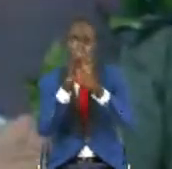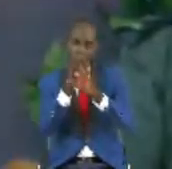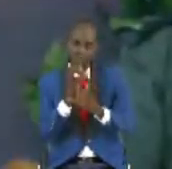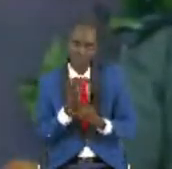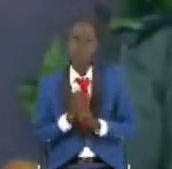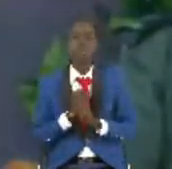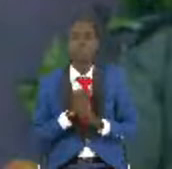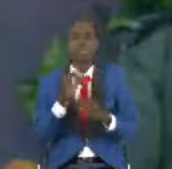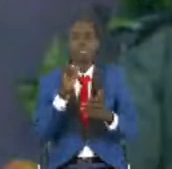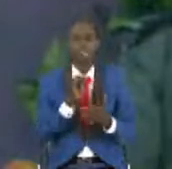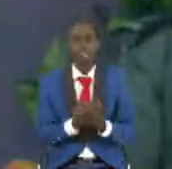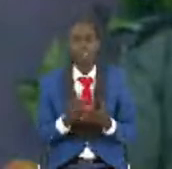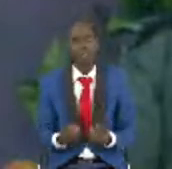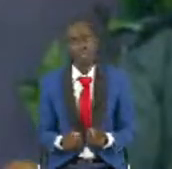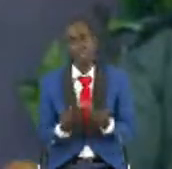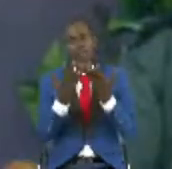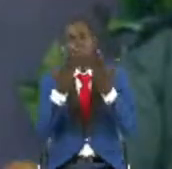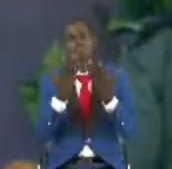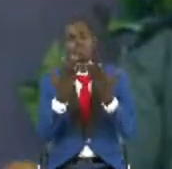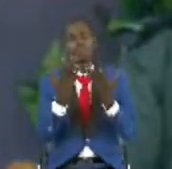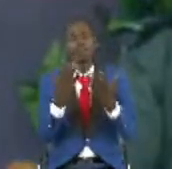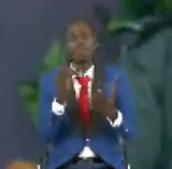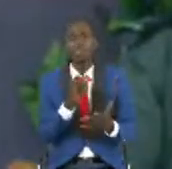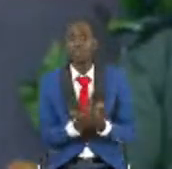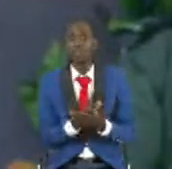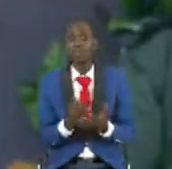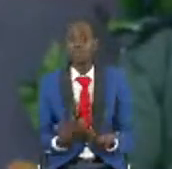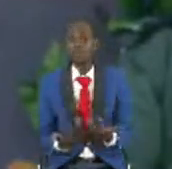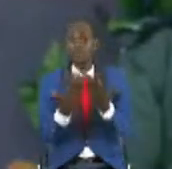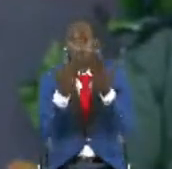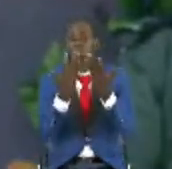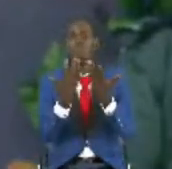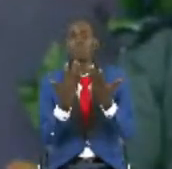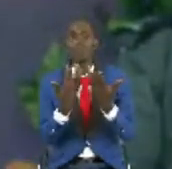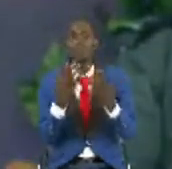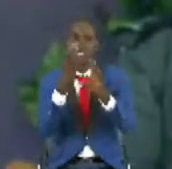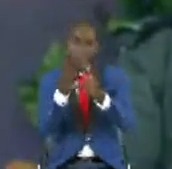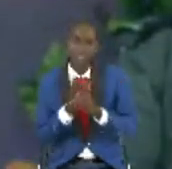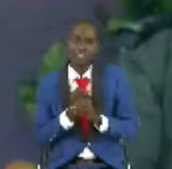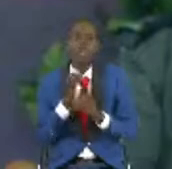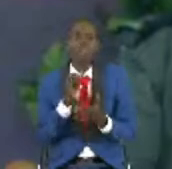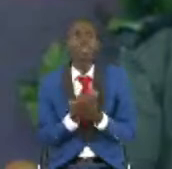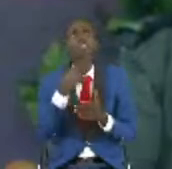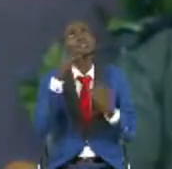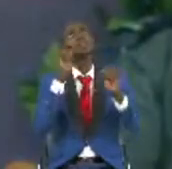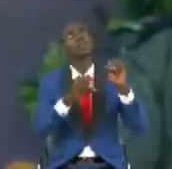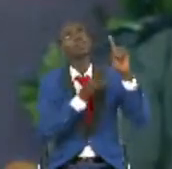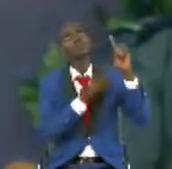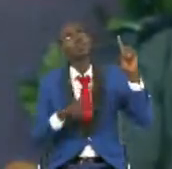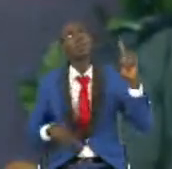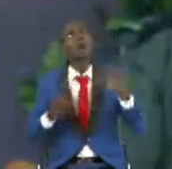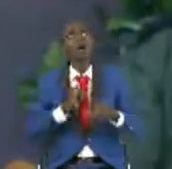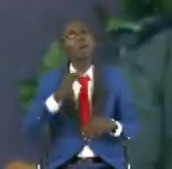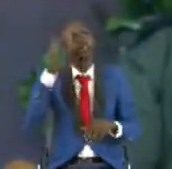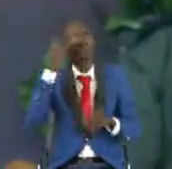ôter tes péchés, purifier tes péchés et ôter toutes tes transgressions. Reçois cela. Dis oui Seigneur, je